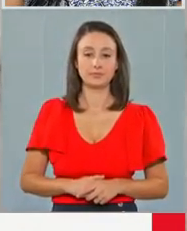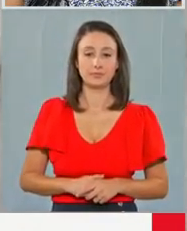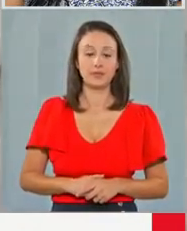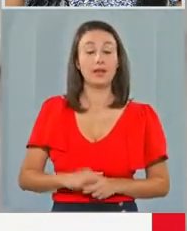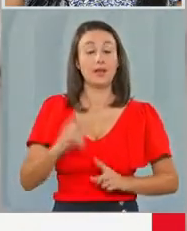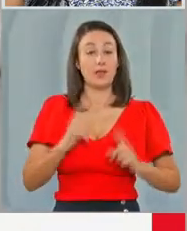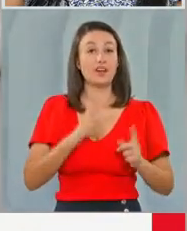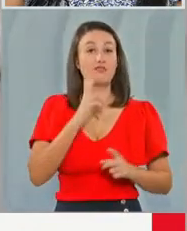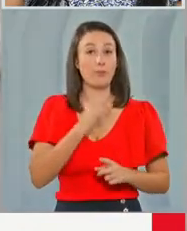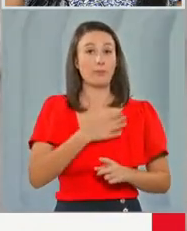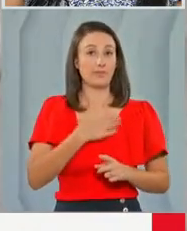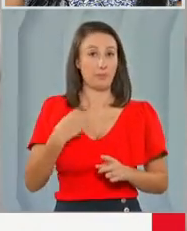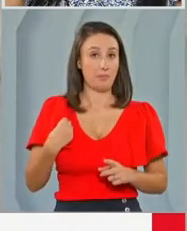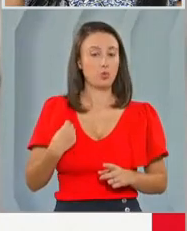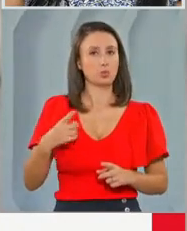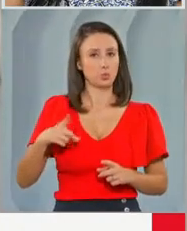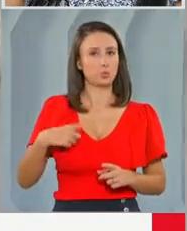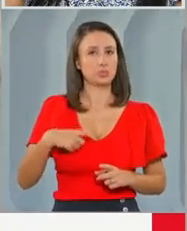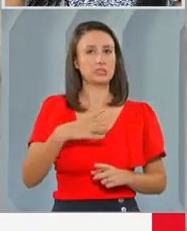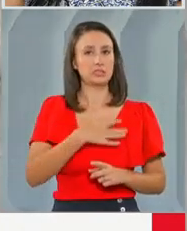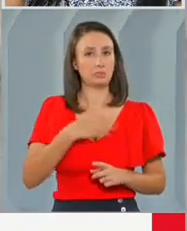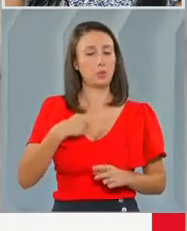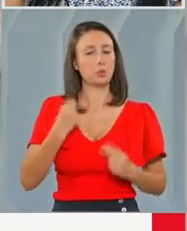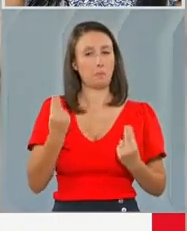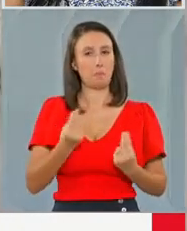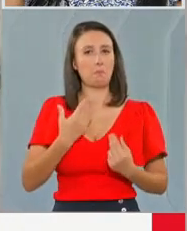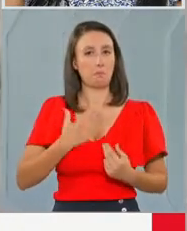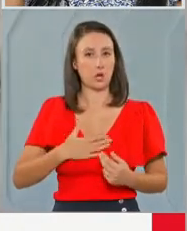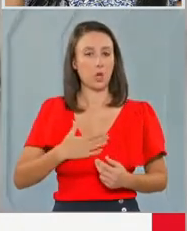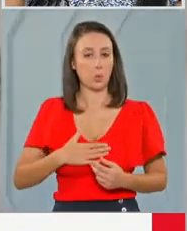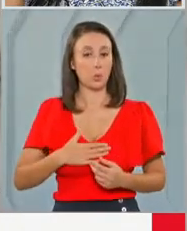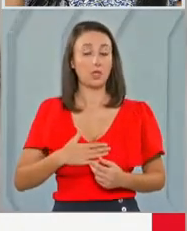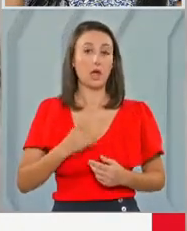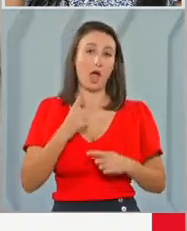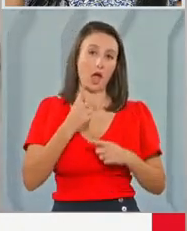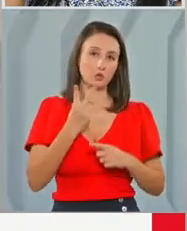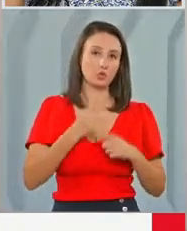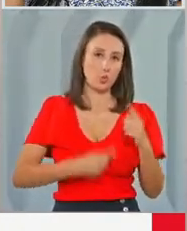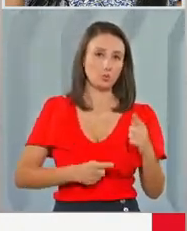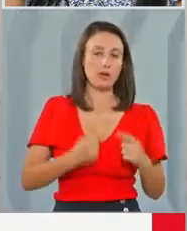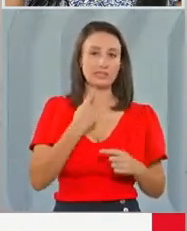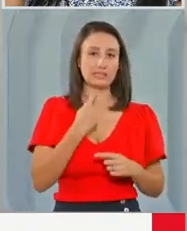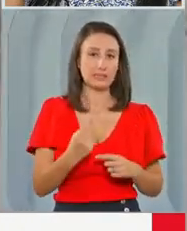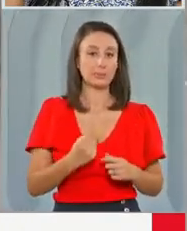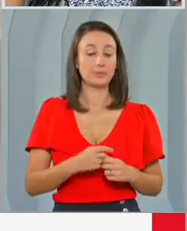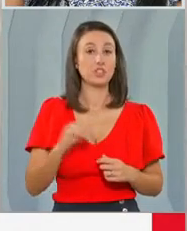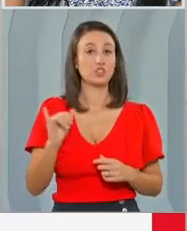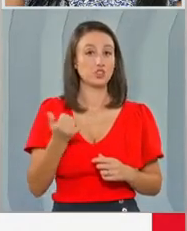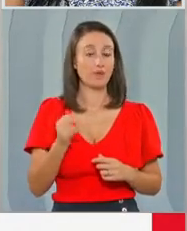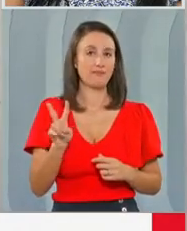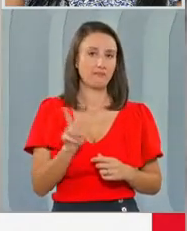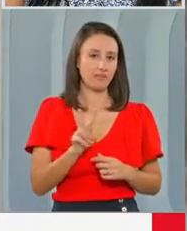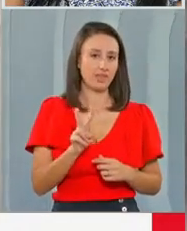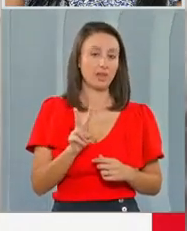vorbim de temperaturi, sunt temperaturi tot mai plăcute, ba chiar în a doua jumătate a săptămânii, mai exact joi,